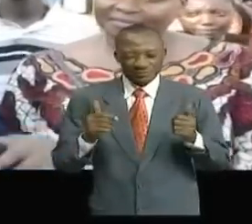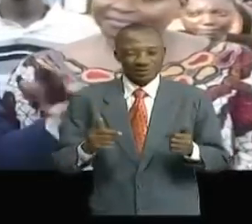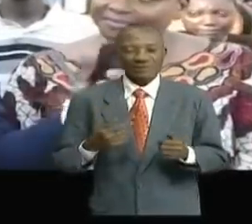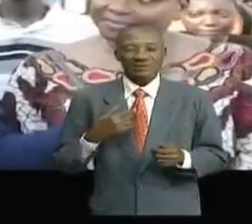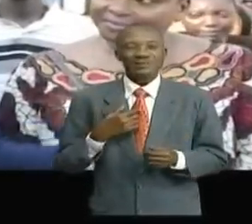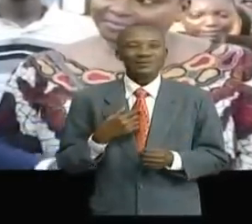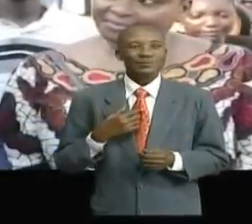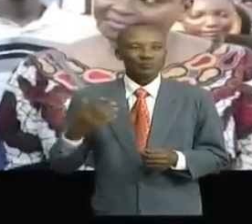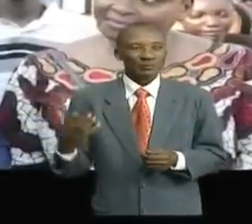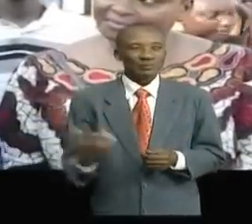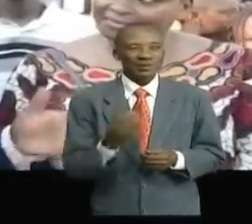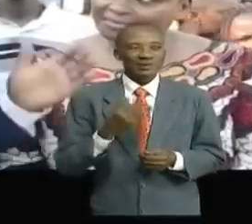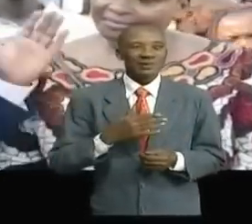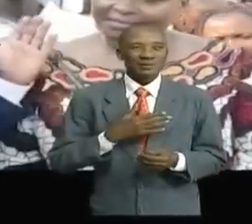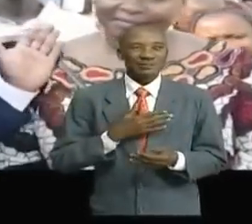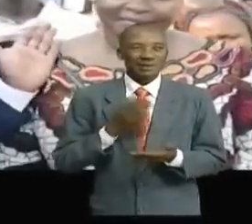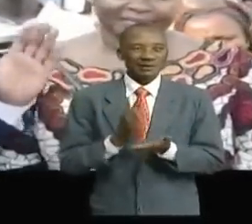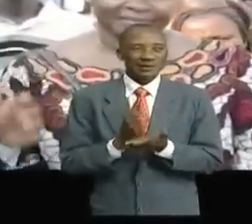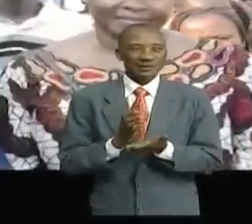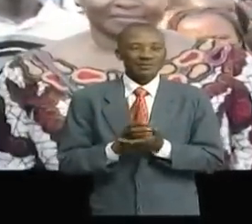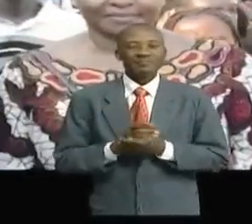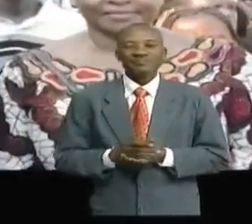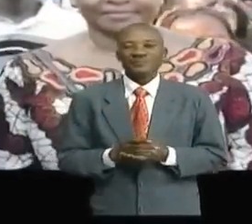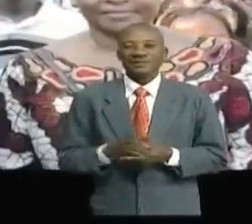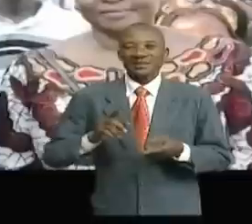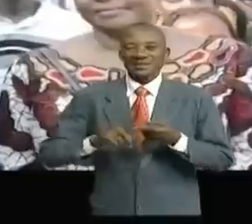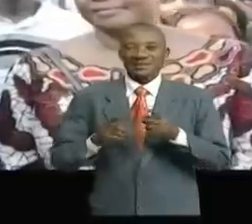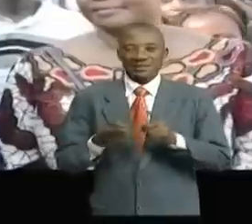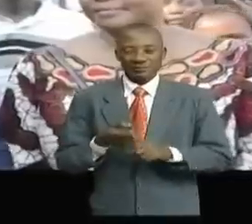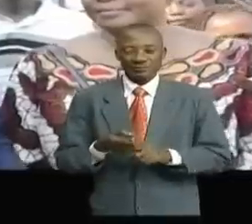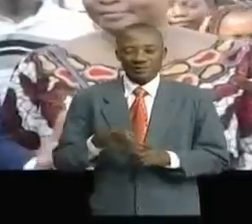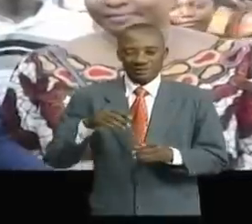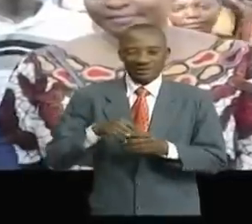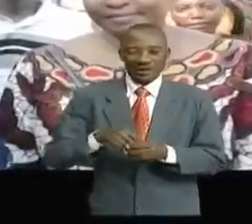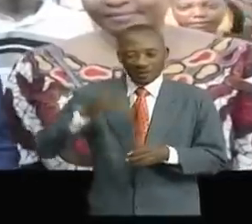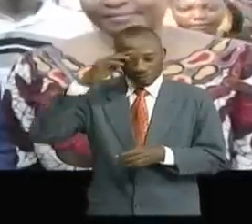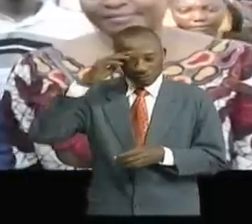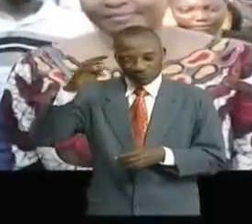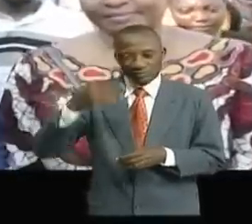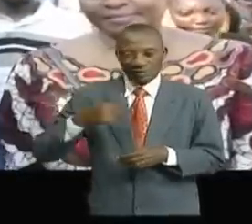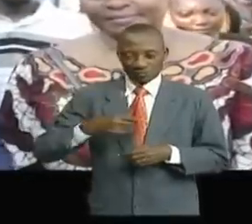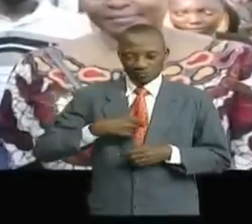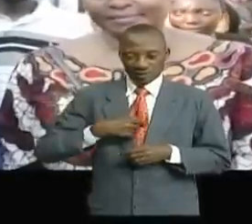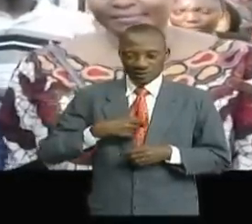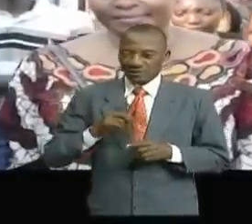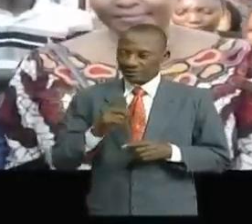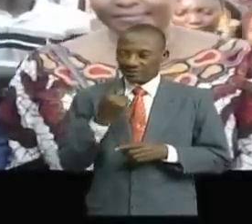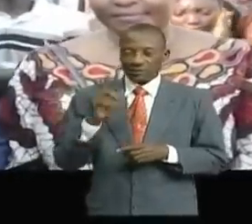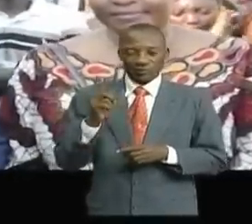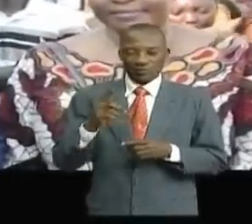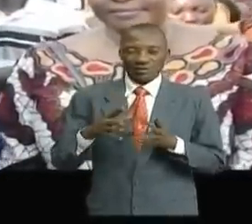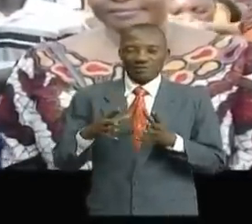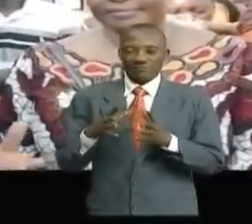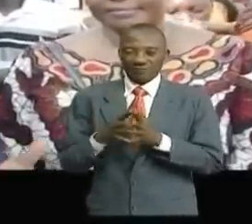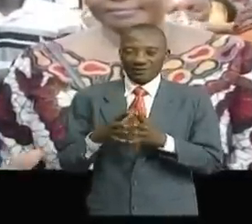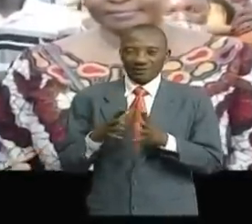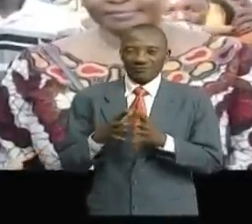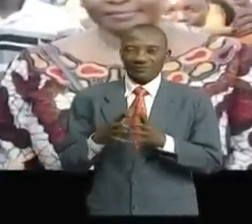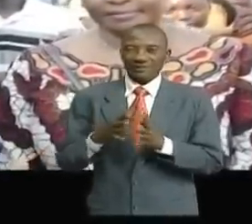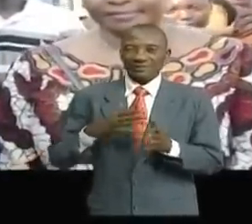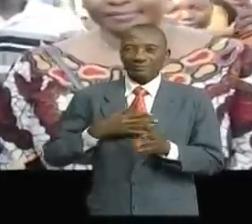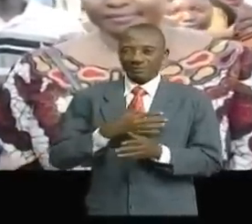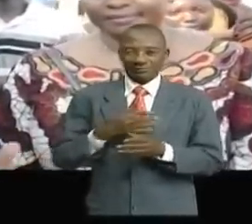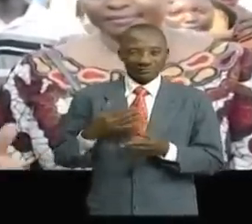les amis de Mongafula. Je suis avec mon épouse ici et d'autres amis parce que j'estime que venir